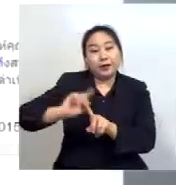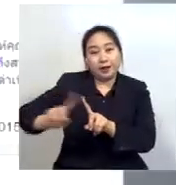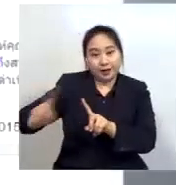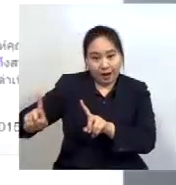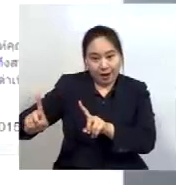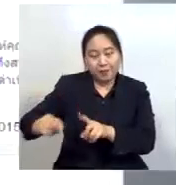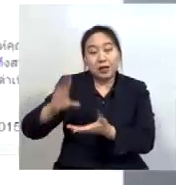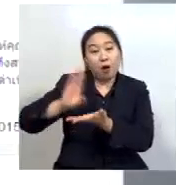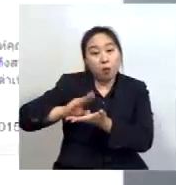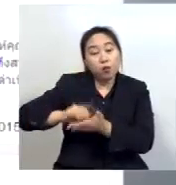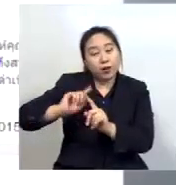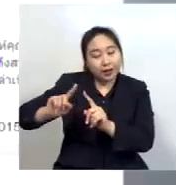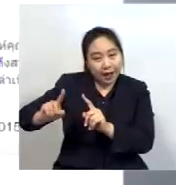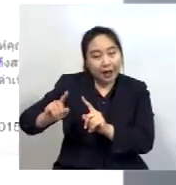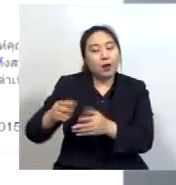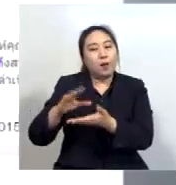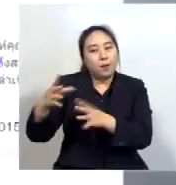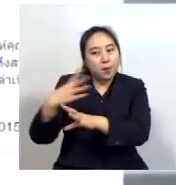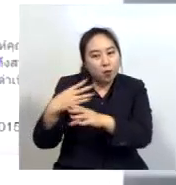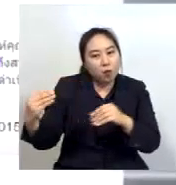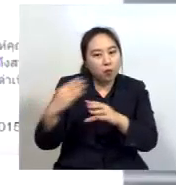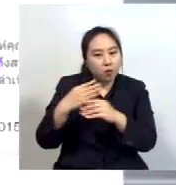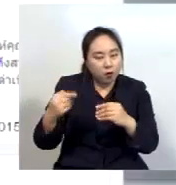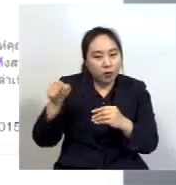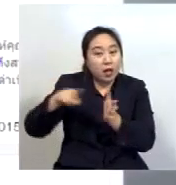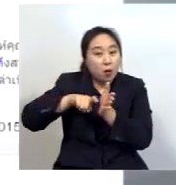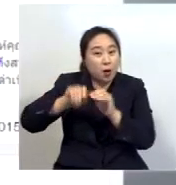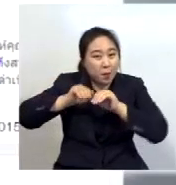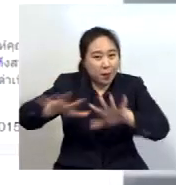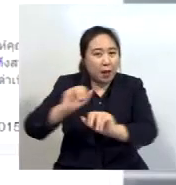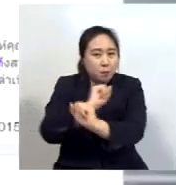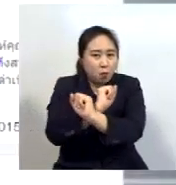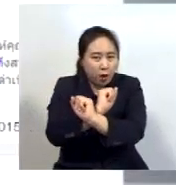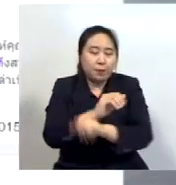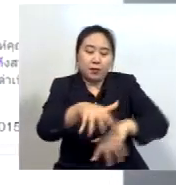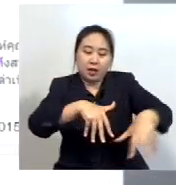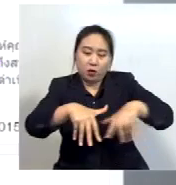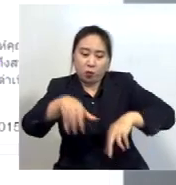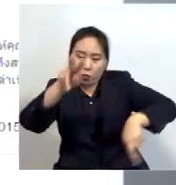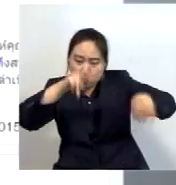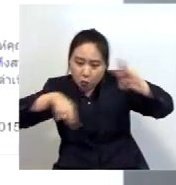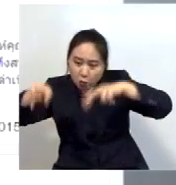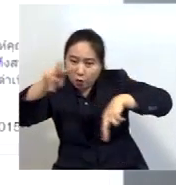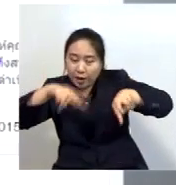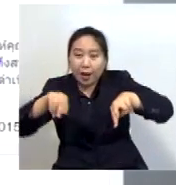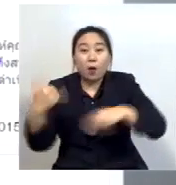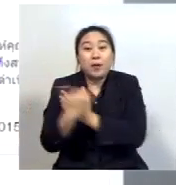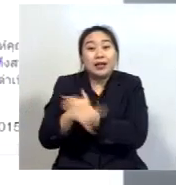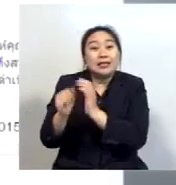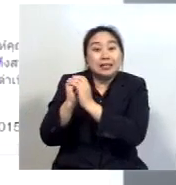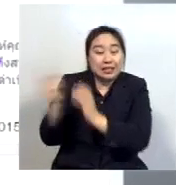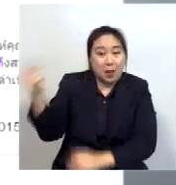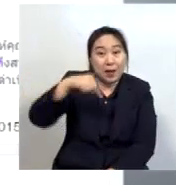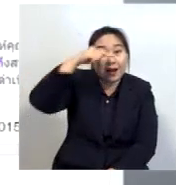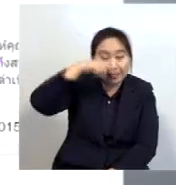ปันข้อมูลด้านสุขอนามัยป้องกันการแพร่ระบาดของเชื้อไวรัสดูแลประชาชนของอีกฝ่ายที่พำนักในประเทศของต